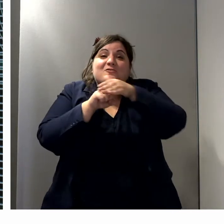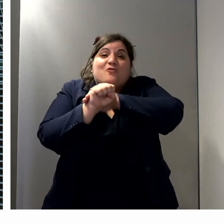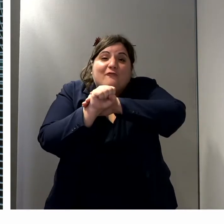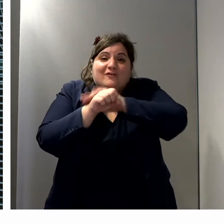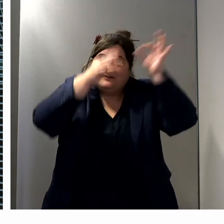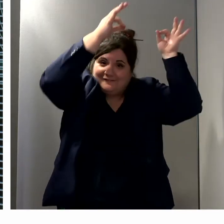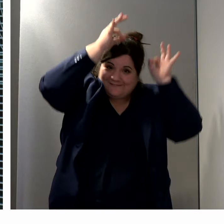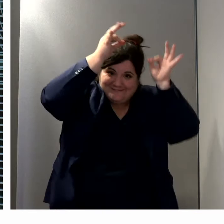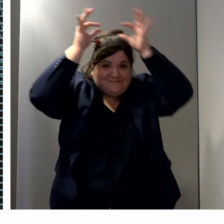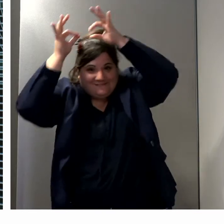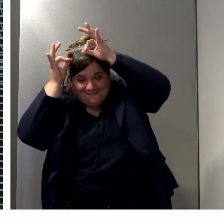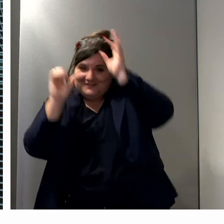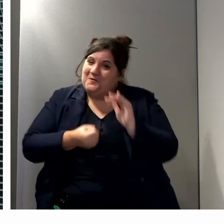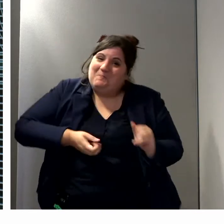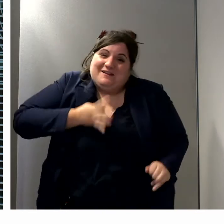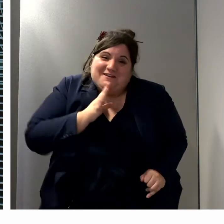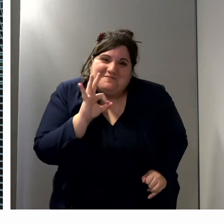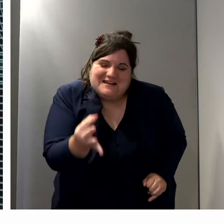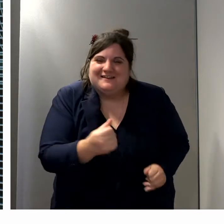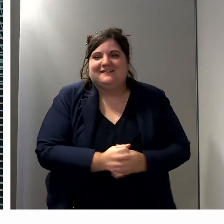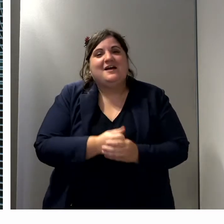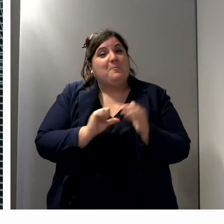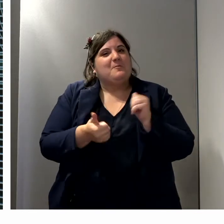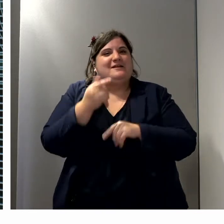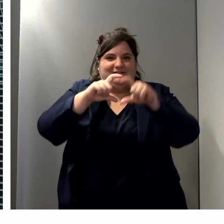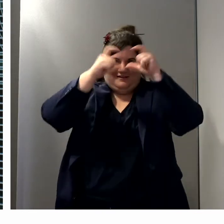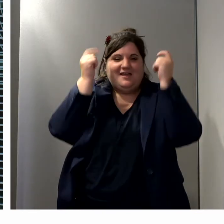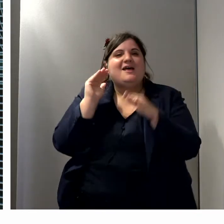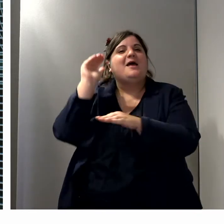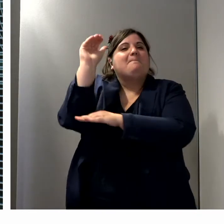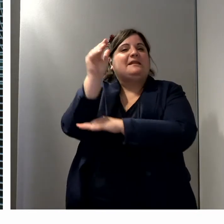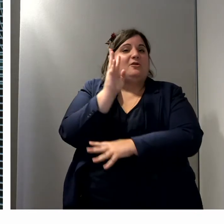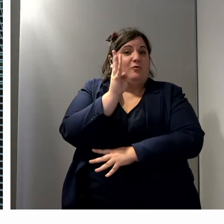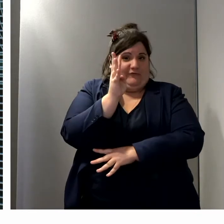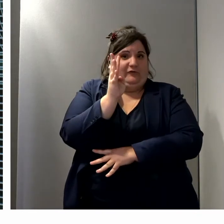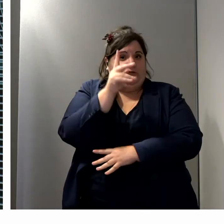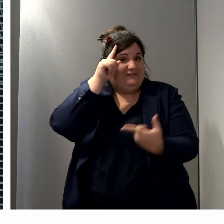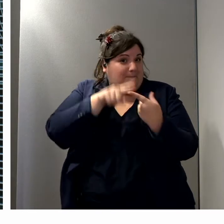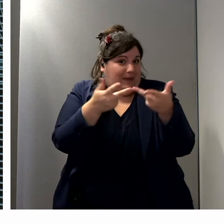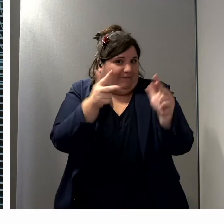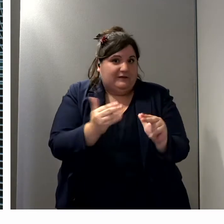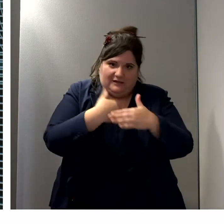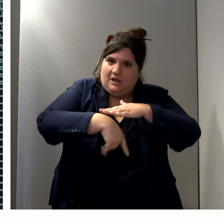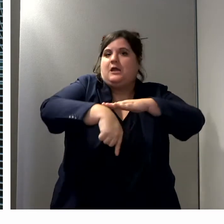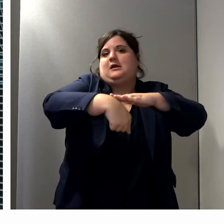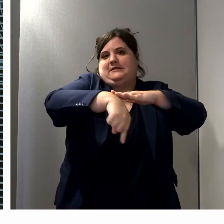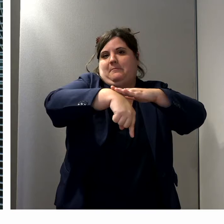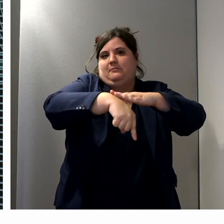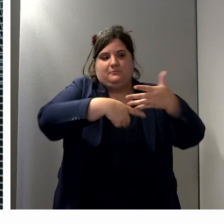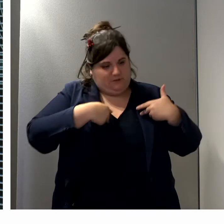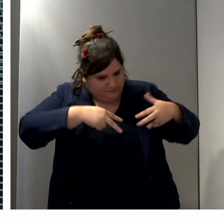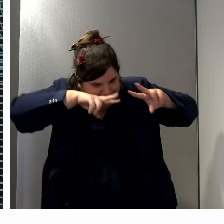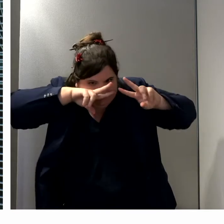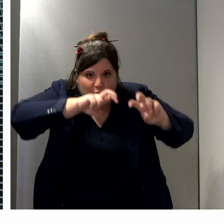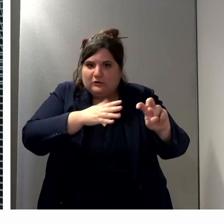D'un côté, je suis maître de conférences en informatique au Conservatoire national des arts et métiers, avec une thématique de recherche